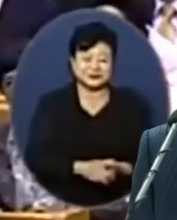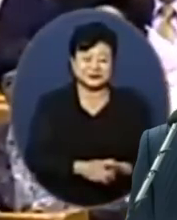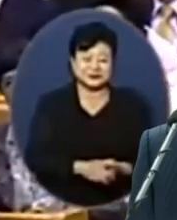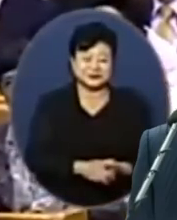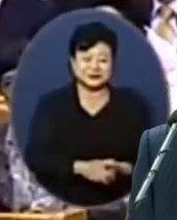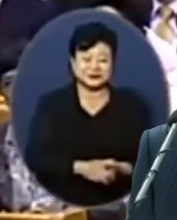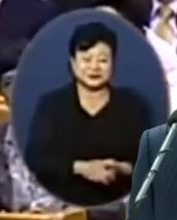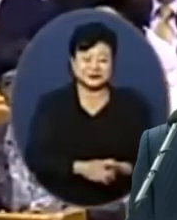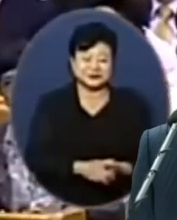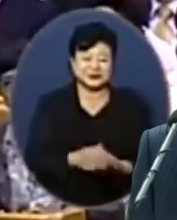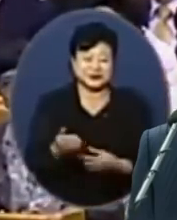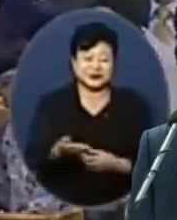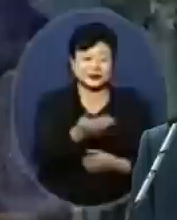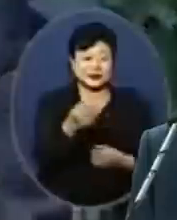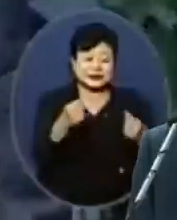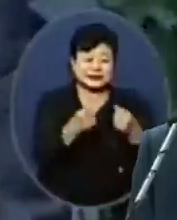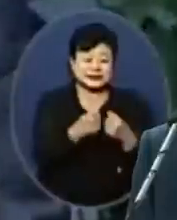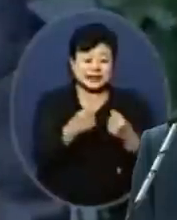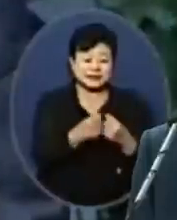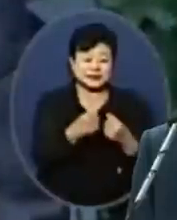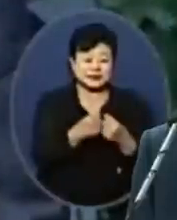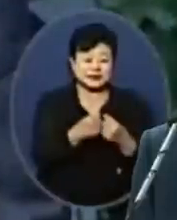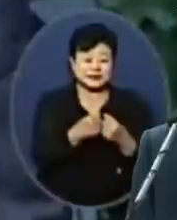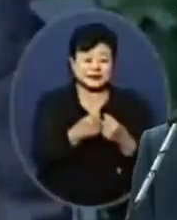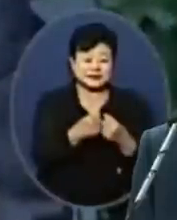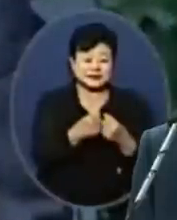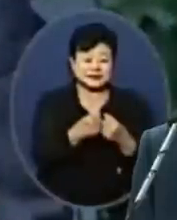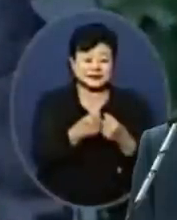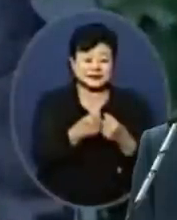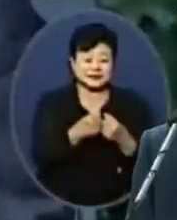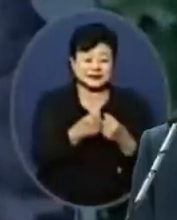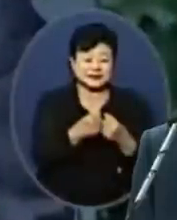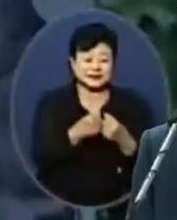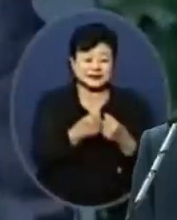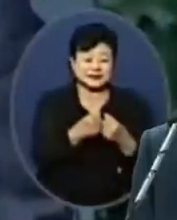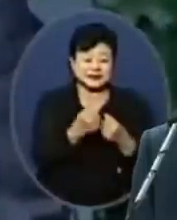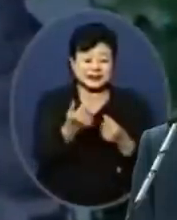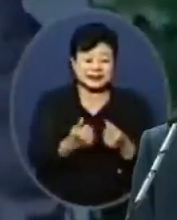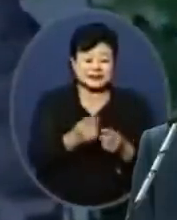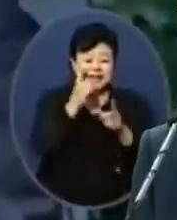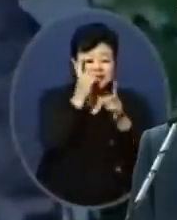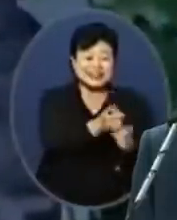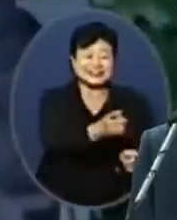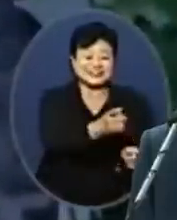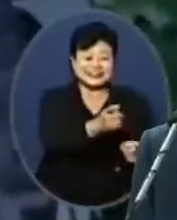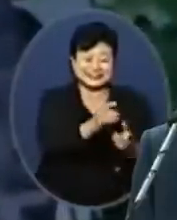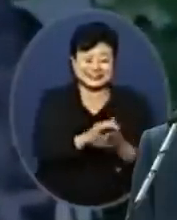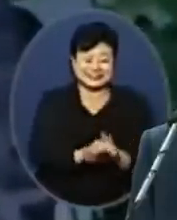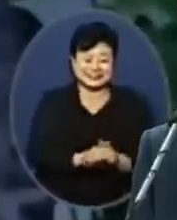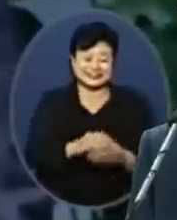여러분, 싸움을 하는데 이미 이겨놓은 싸움을